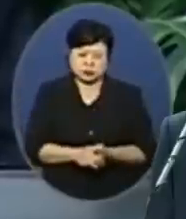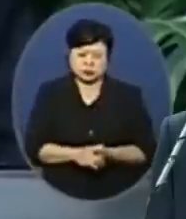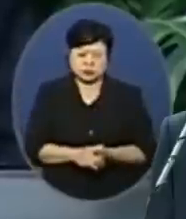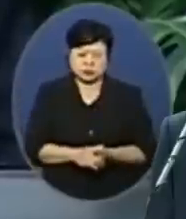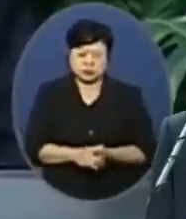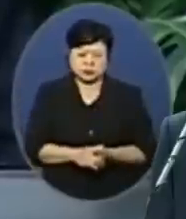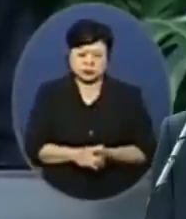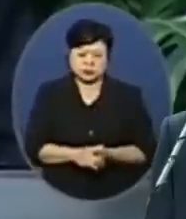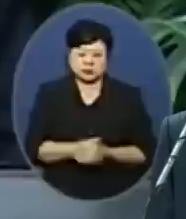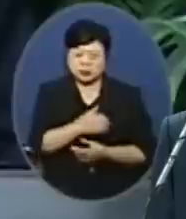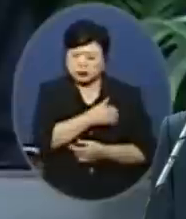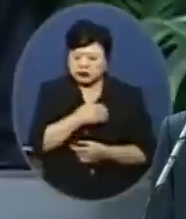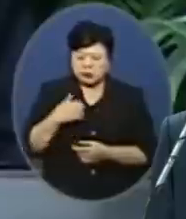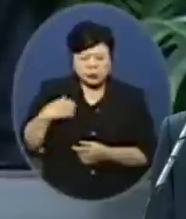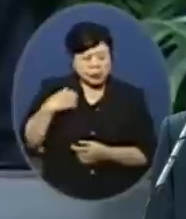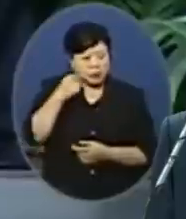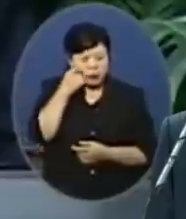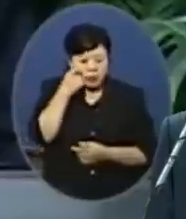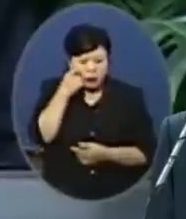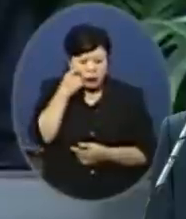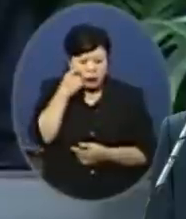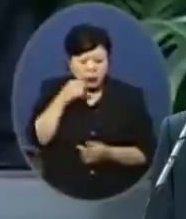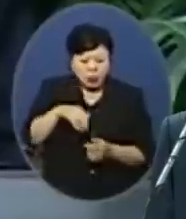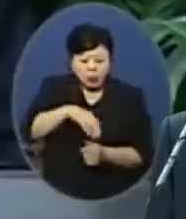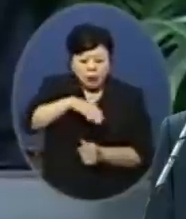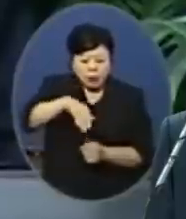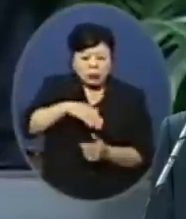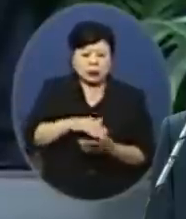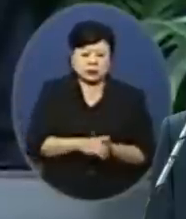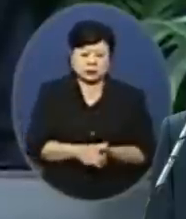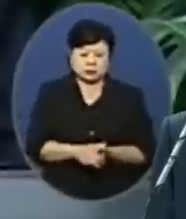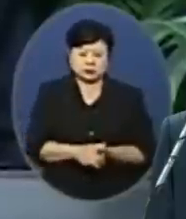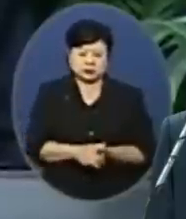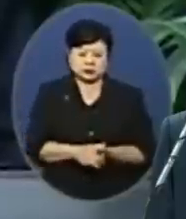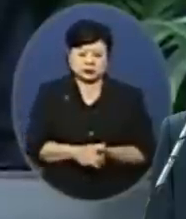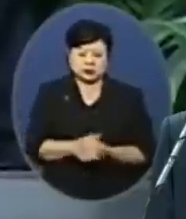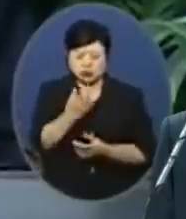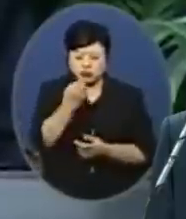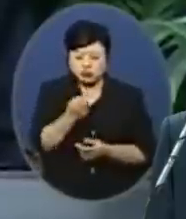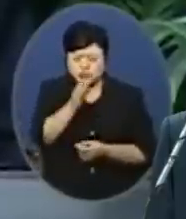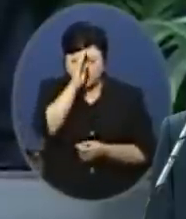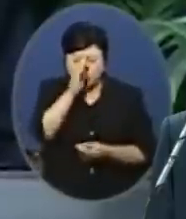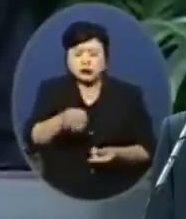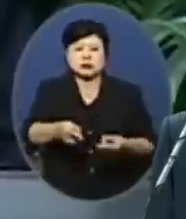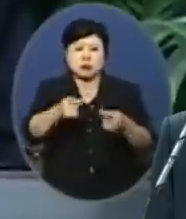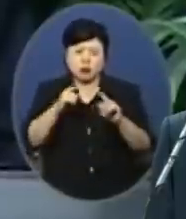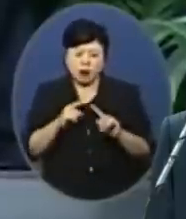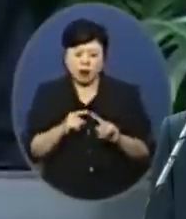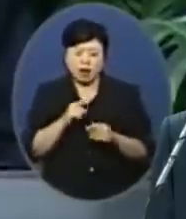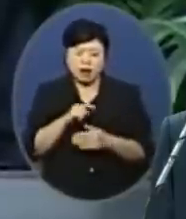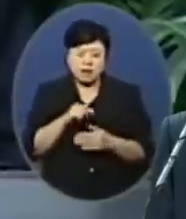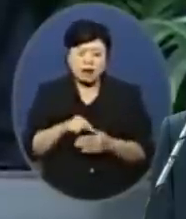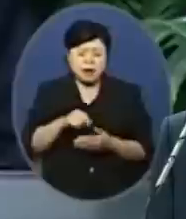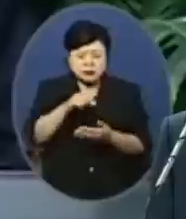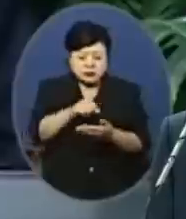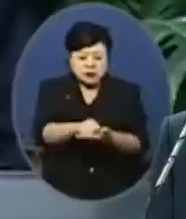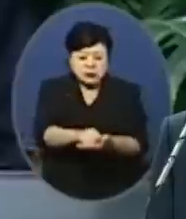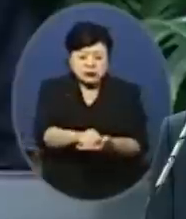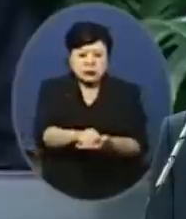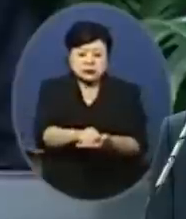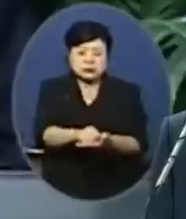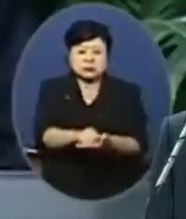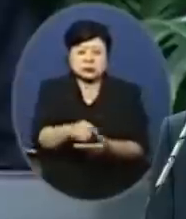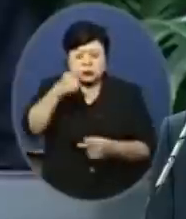여러분 감당할 수 없습니다. 환경에서 우울증이 들어와서 속마음을 잡으면